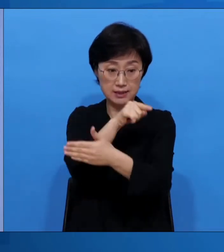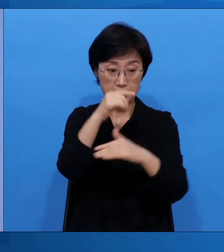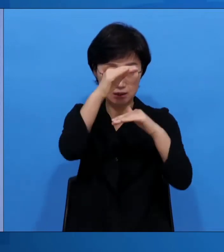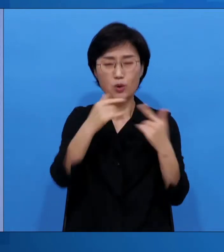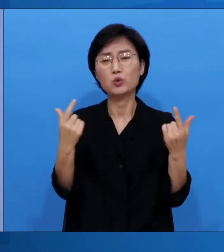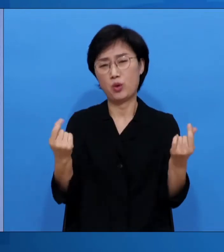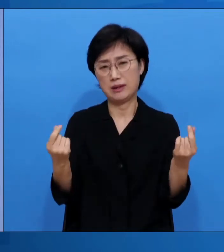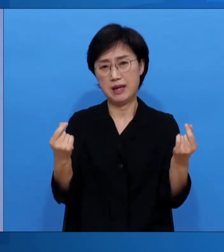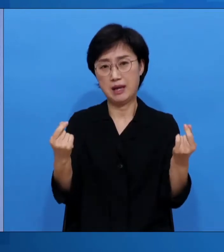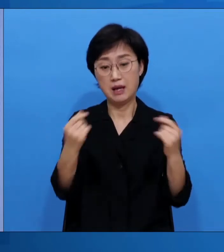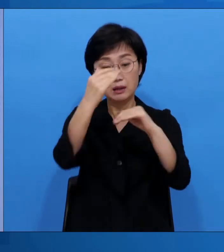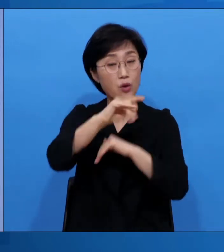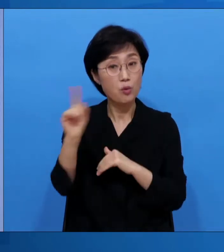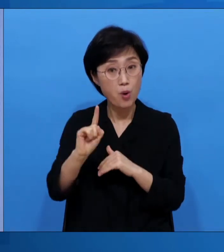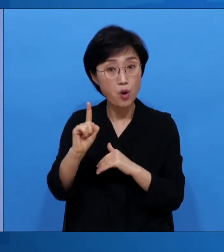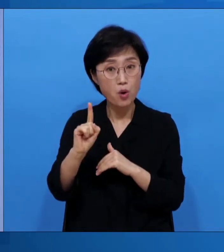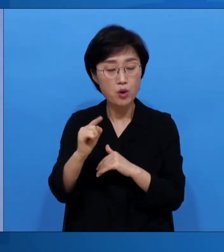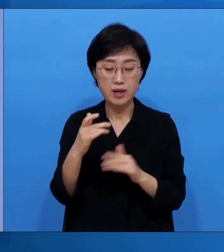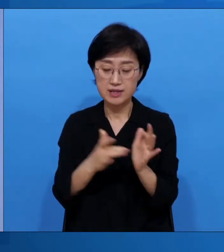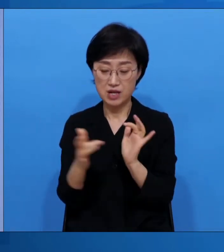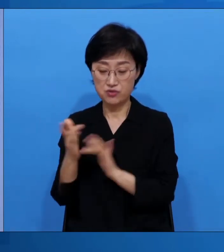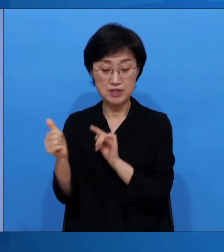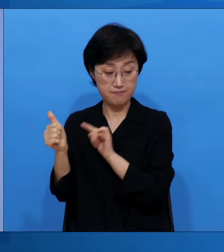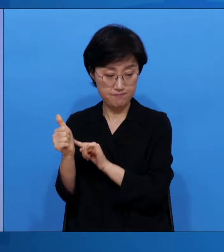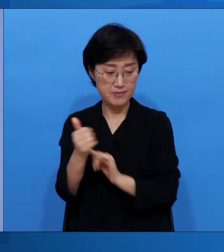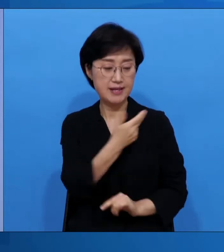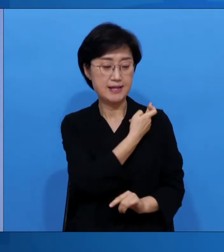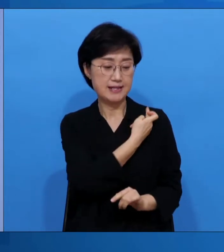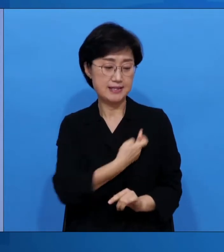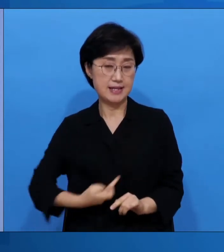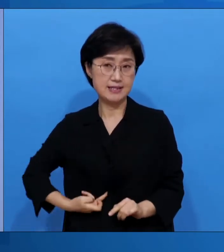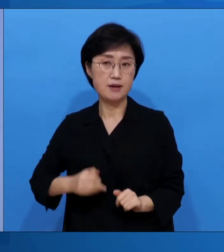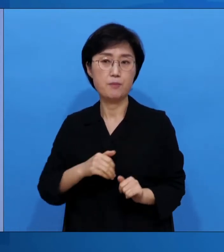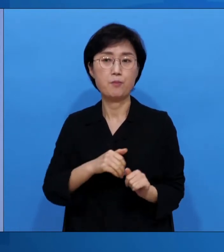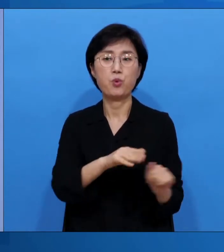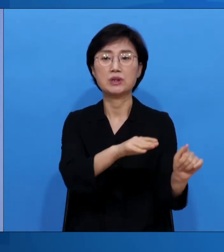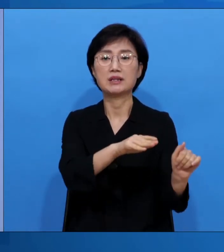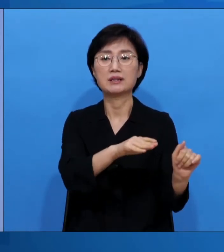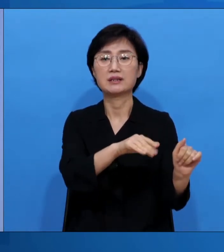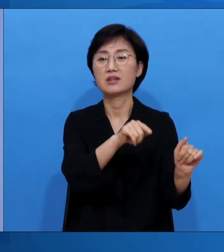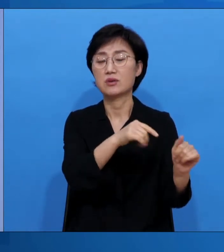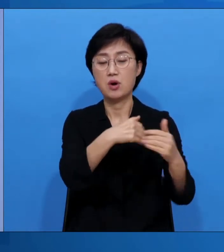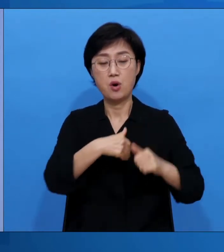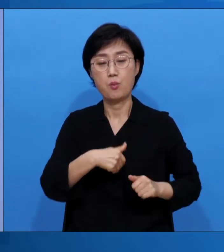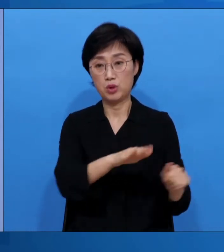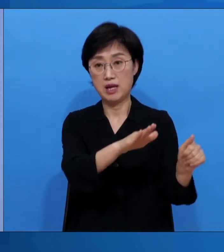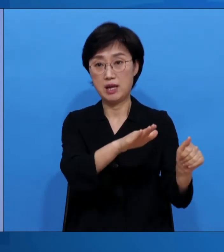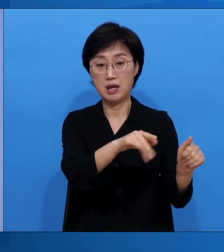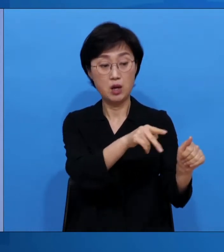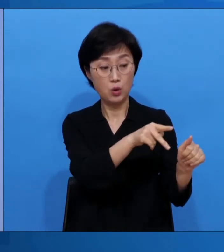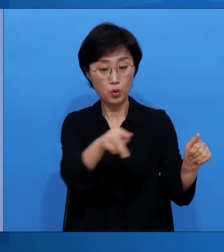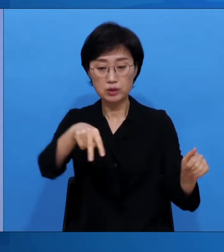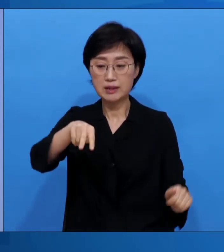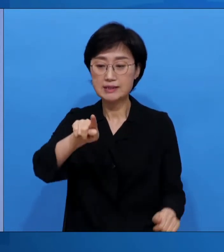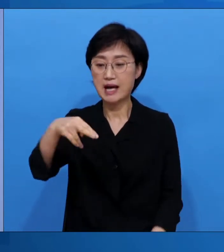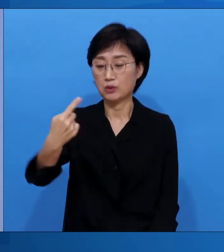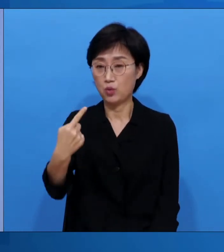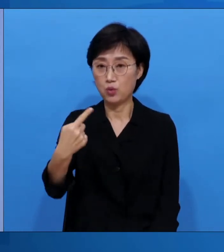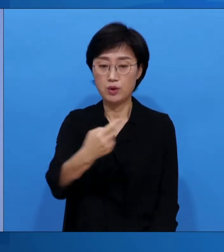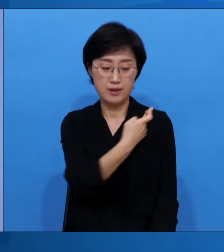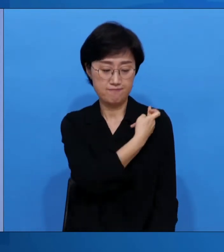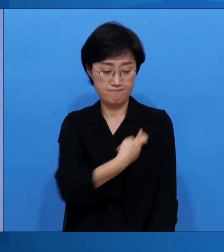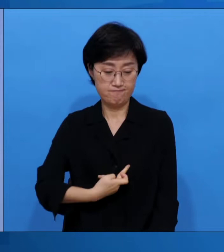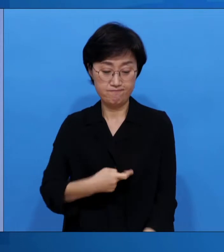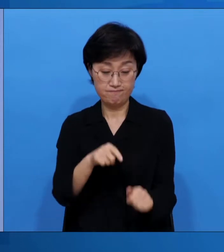the content of where Jesus commissions out his disciples. 쉽게 말하면 사도들의 임직식입니다. Simply put, it is the anointing or